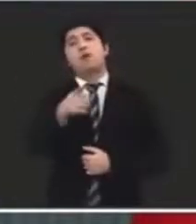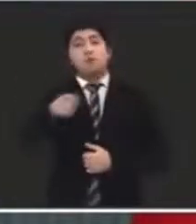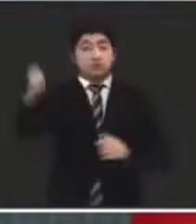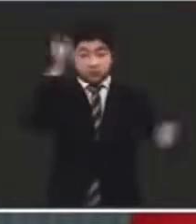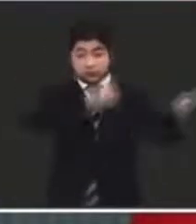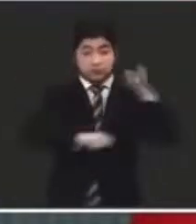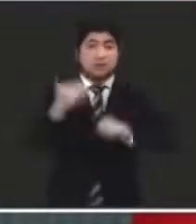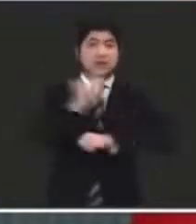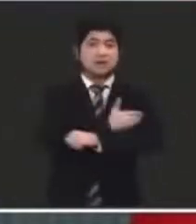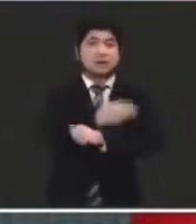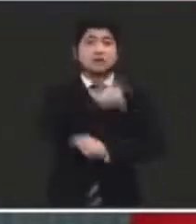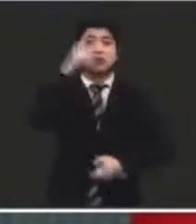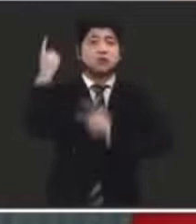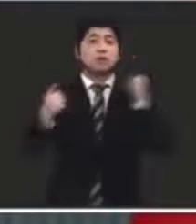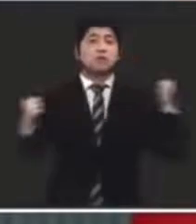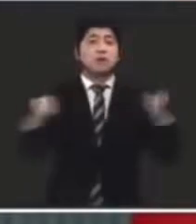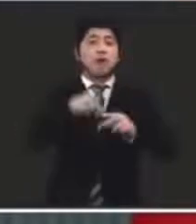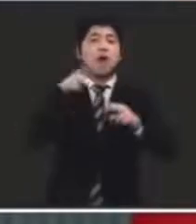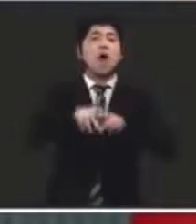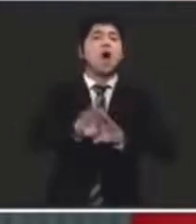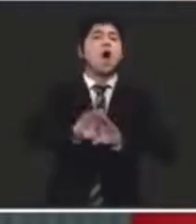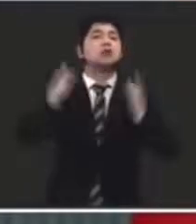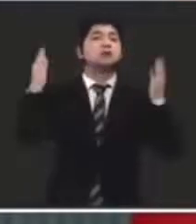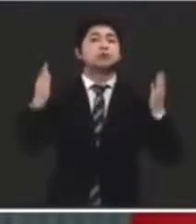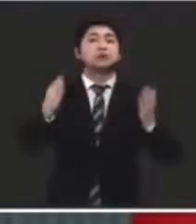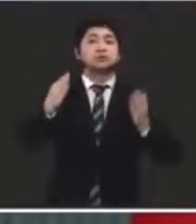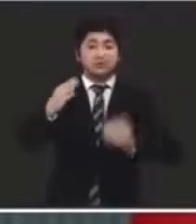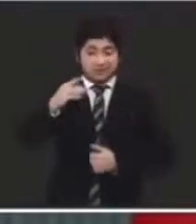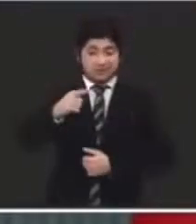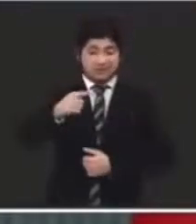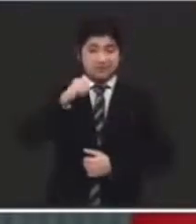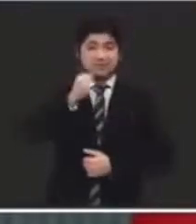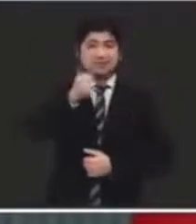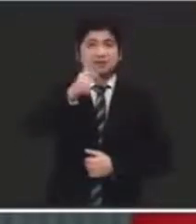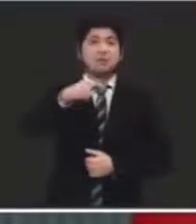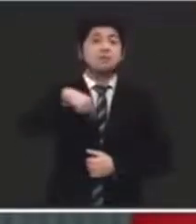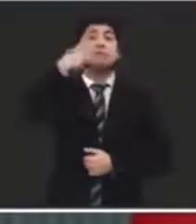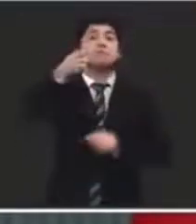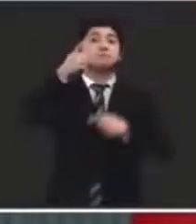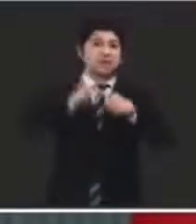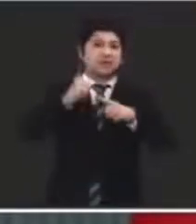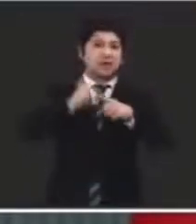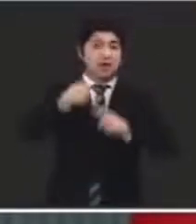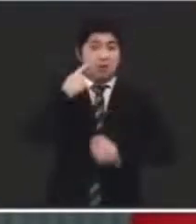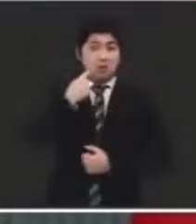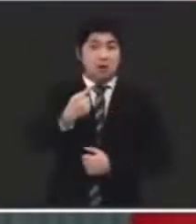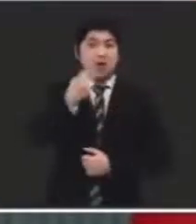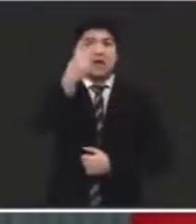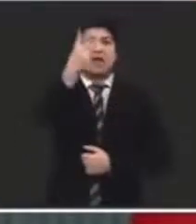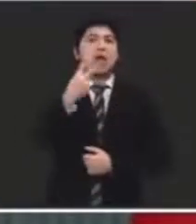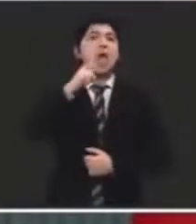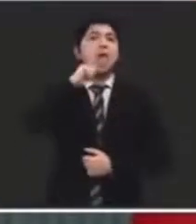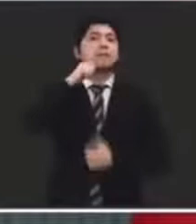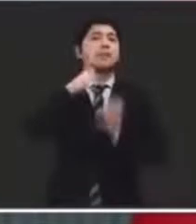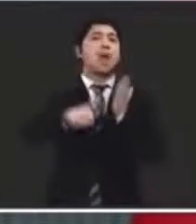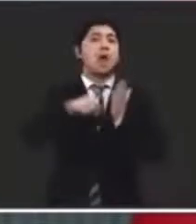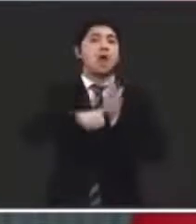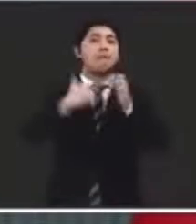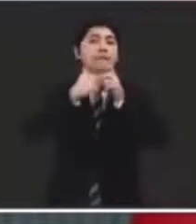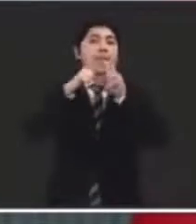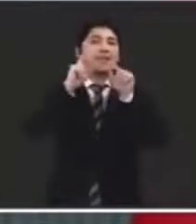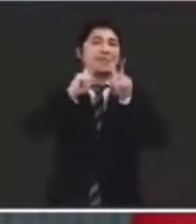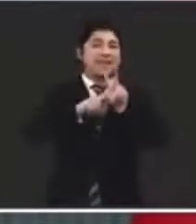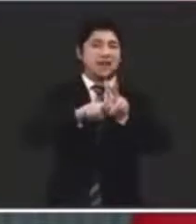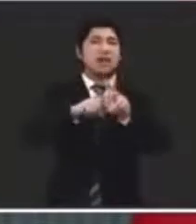Eser ve hizmet şölenin açılışını Önümüzdeki pazar günü 2 Ekim'de Pendik